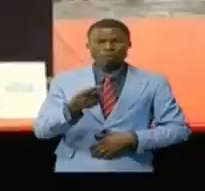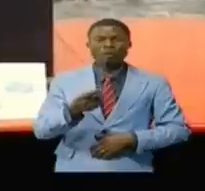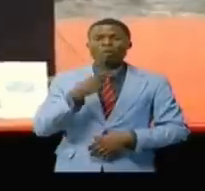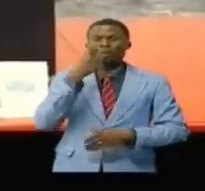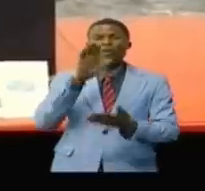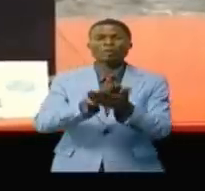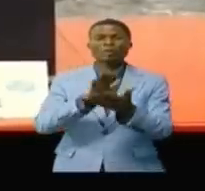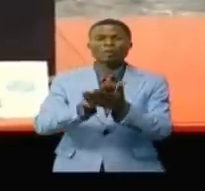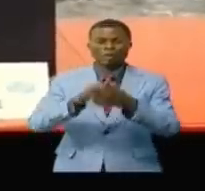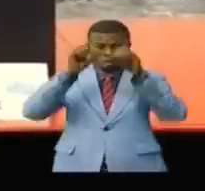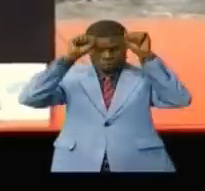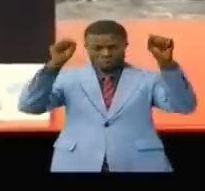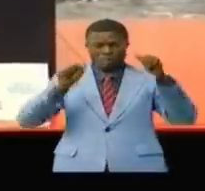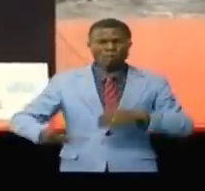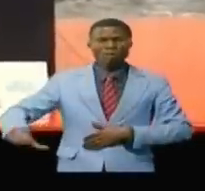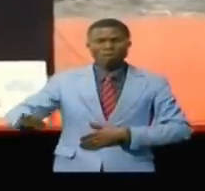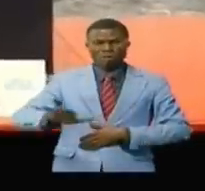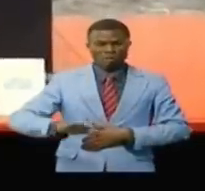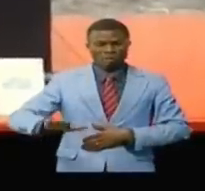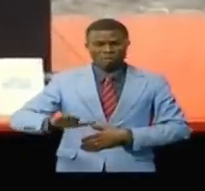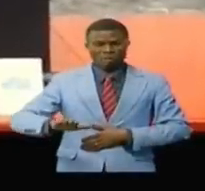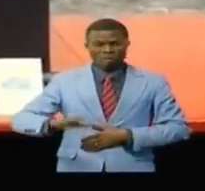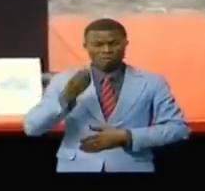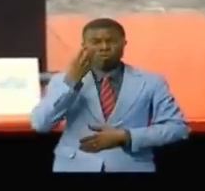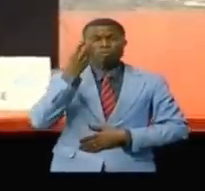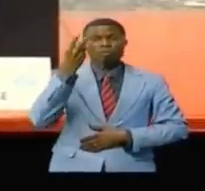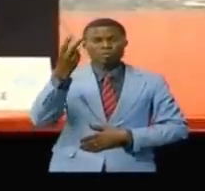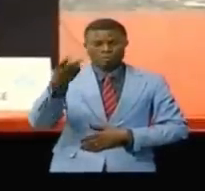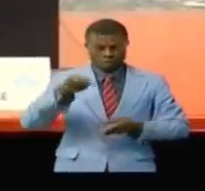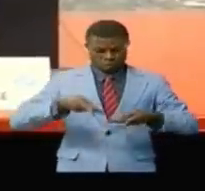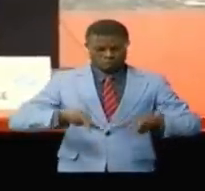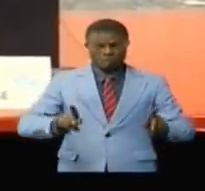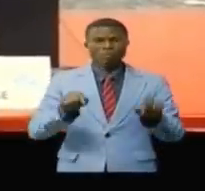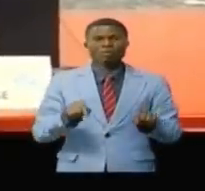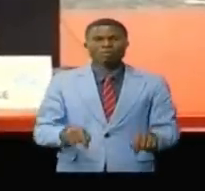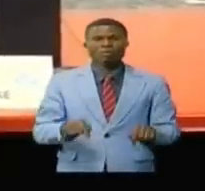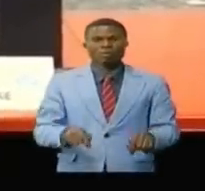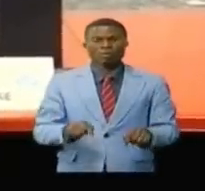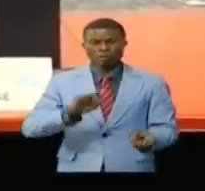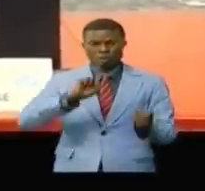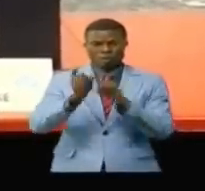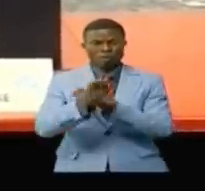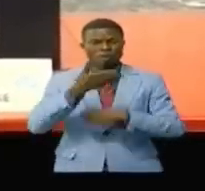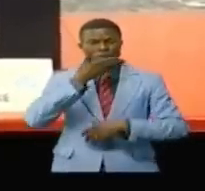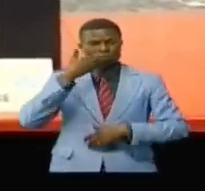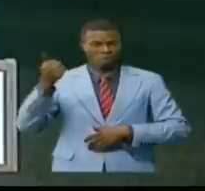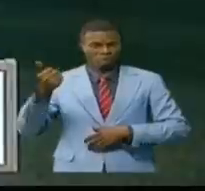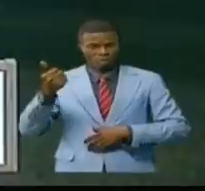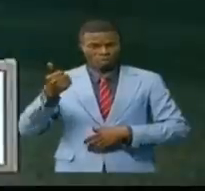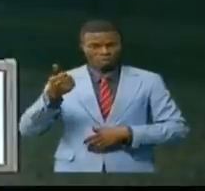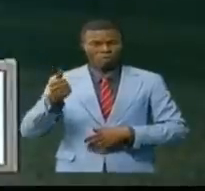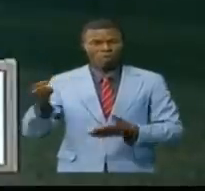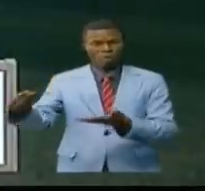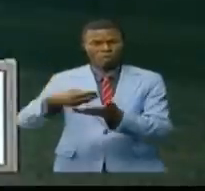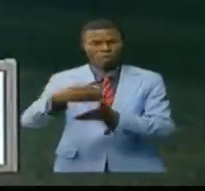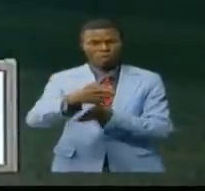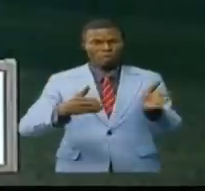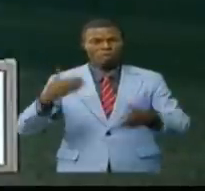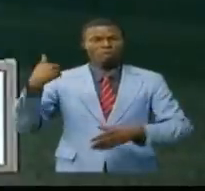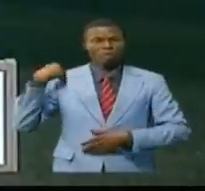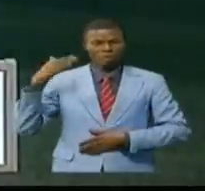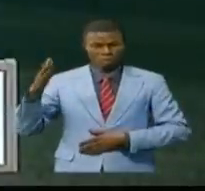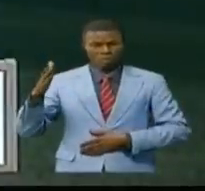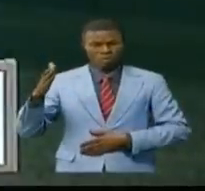au Président de la République, dont la vision a permis aujourd'hui d'améliorer suffisamment la mobilisation des recettes